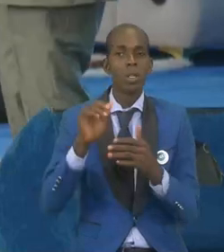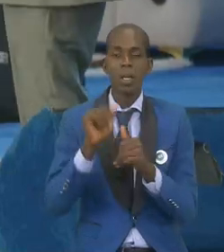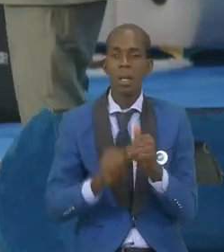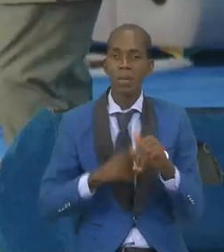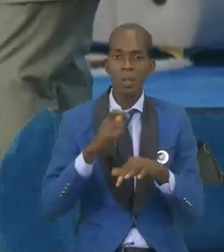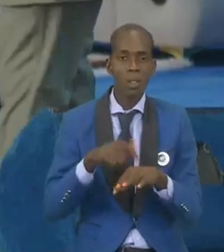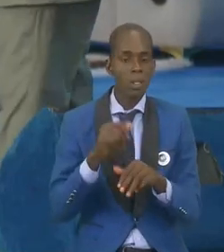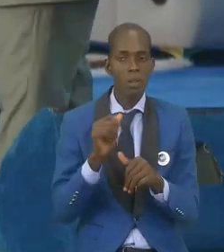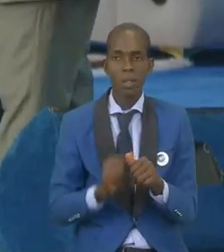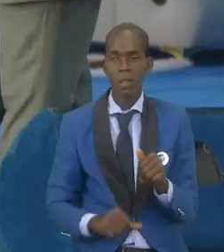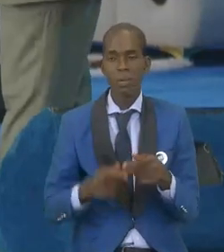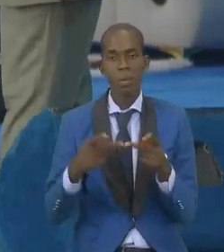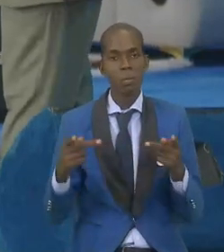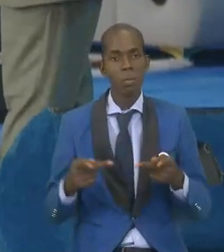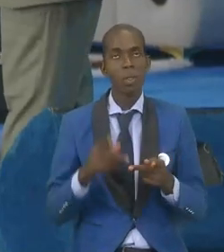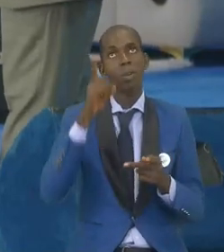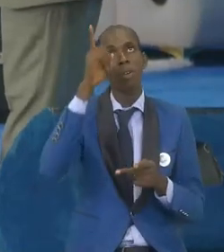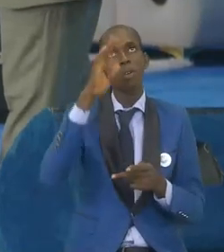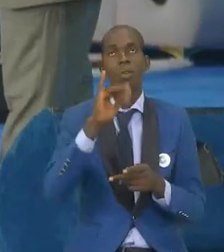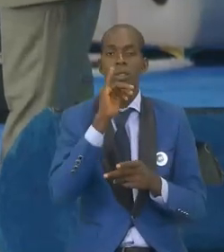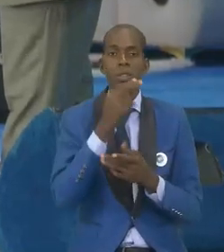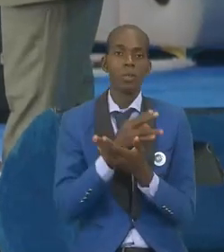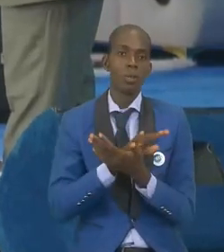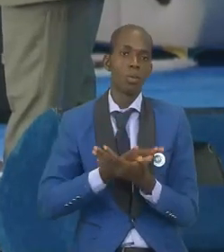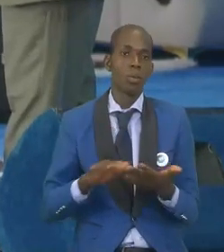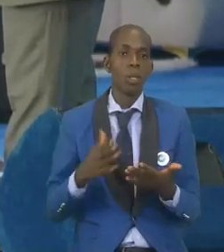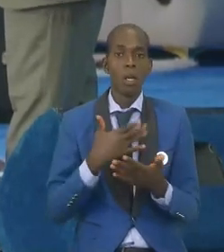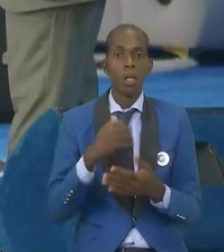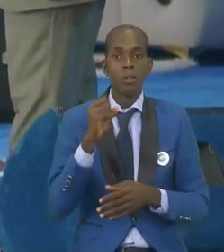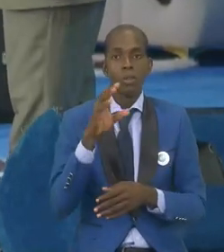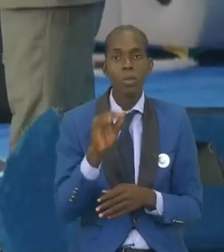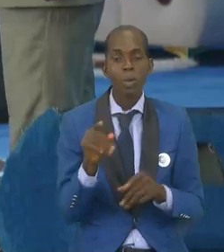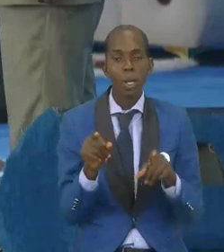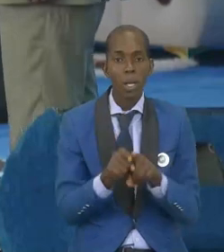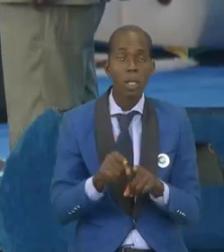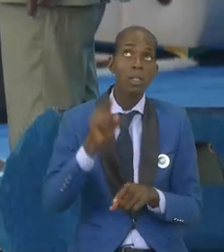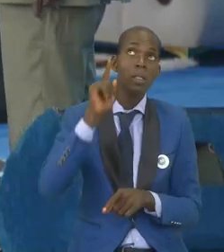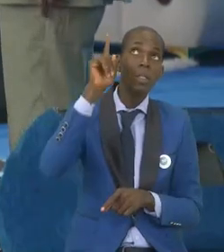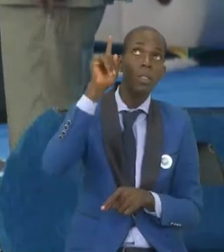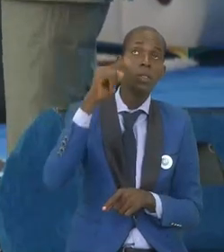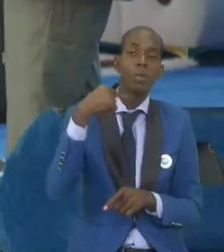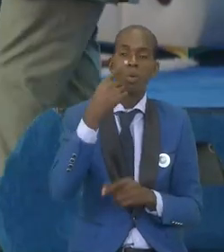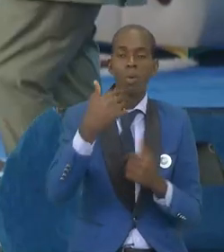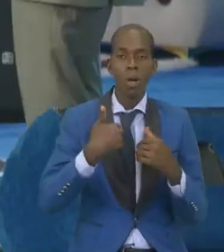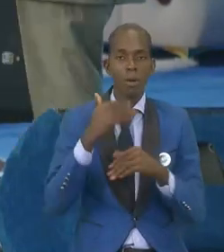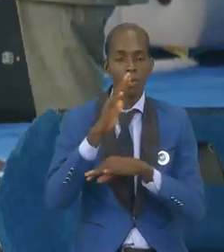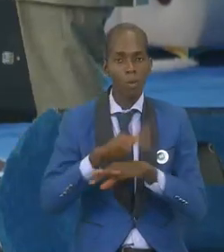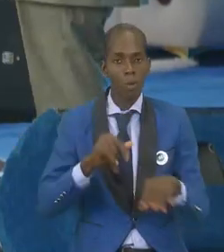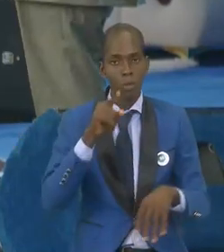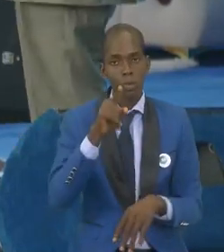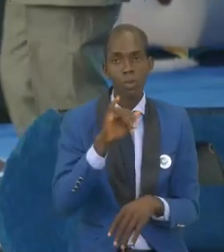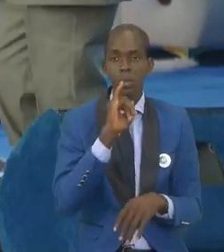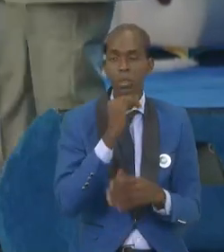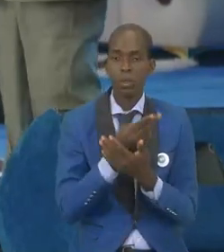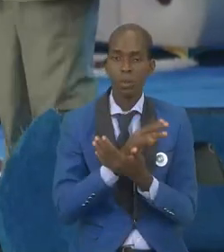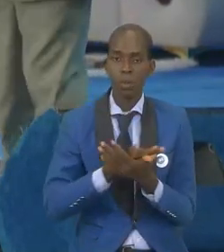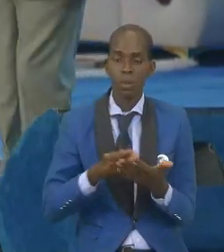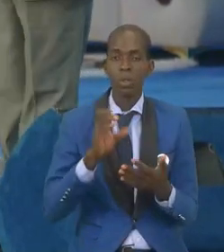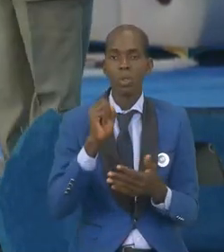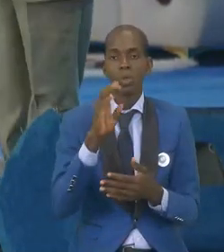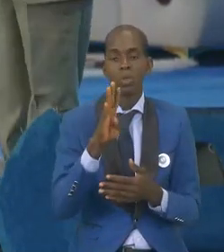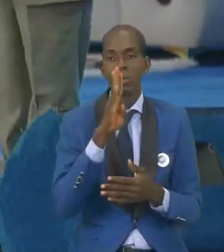simple à tout moment à tout temps Dieu est saint ainsi comme puisque celui